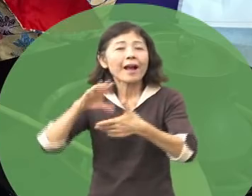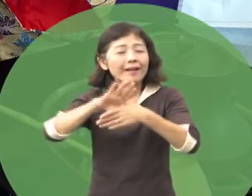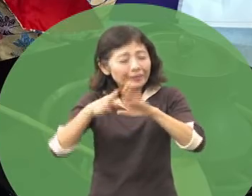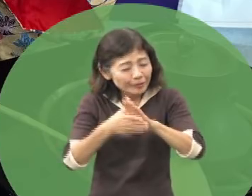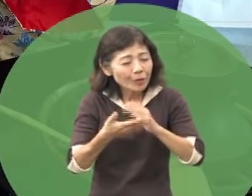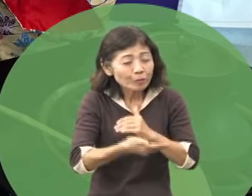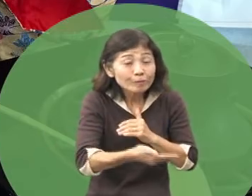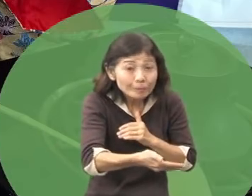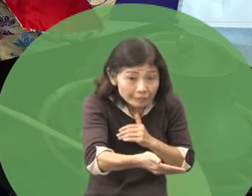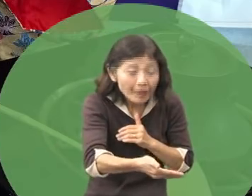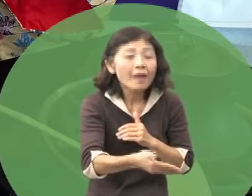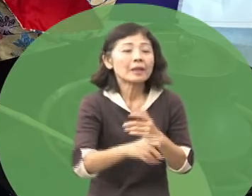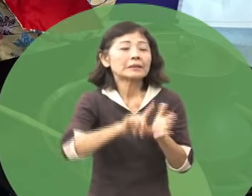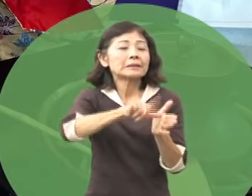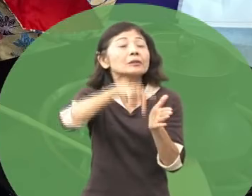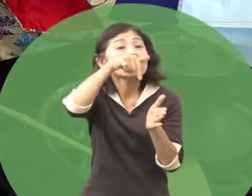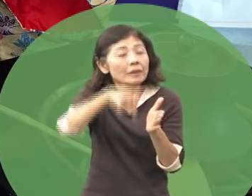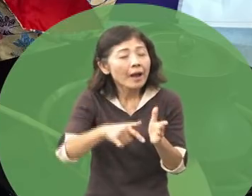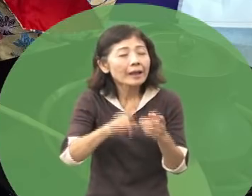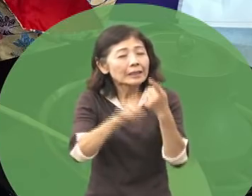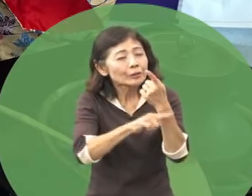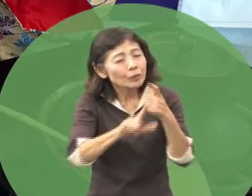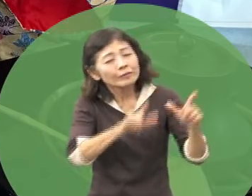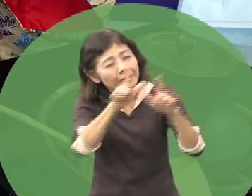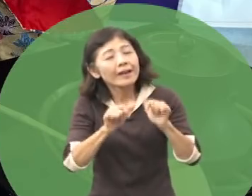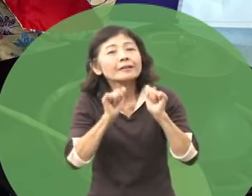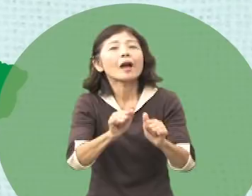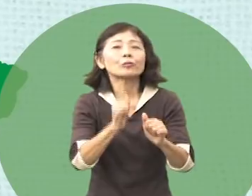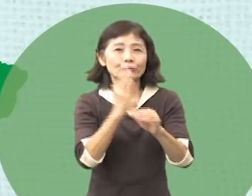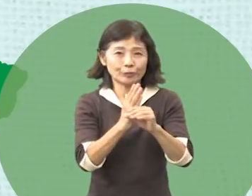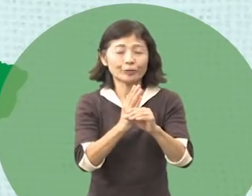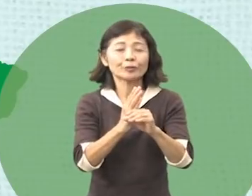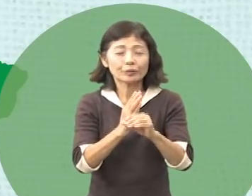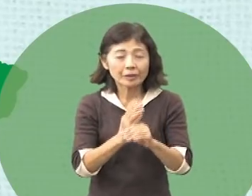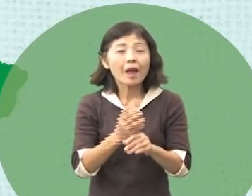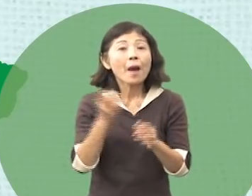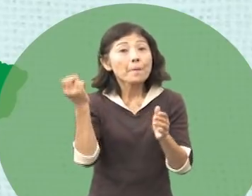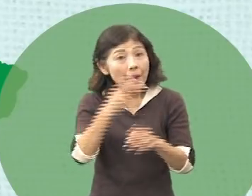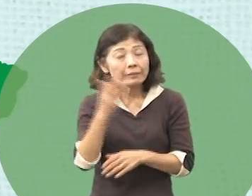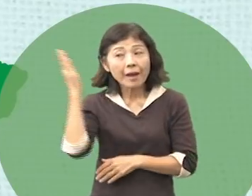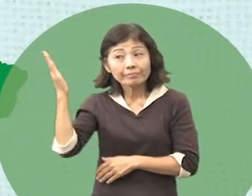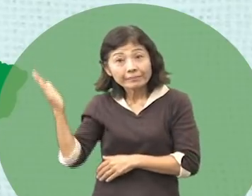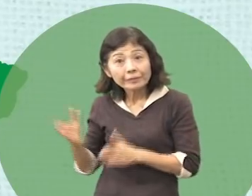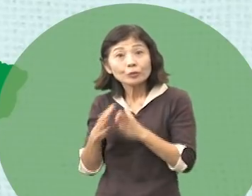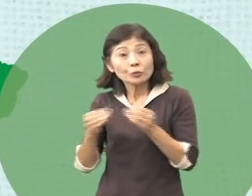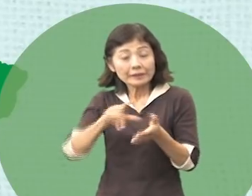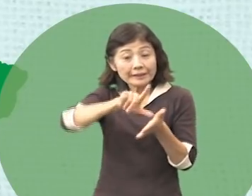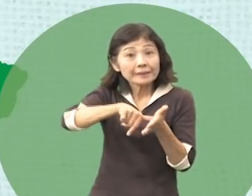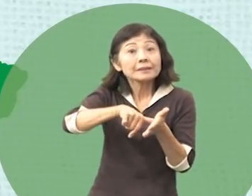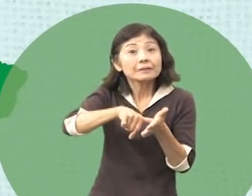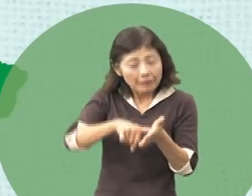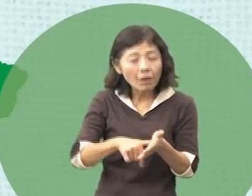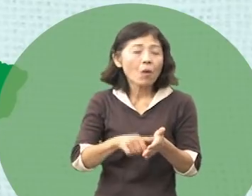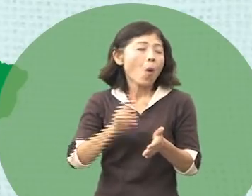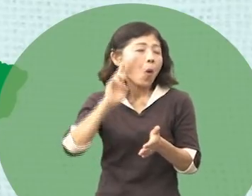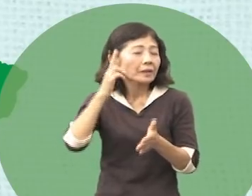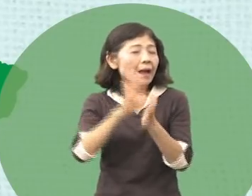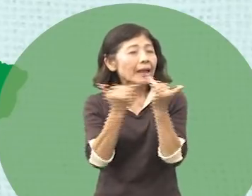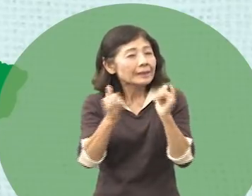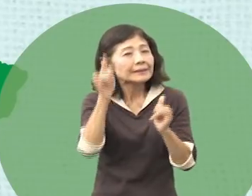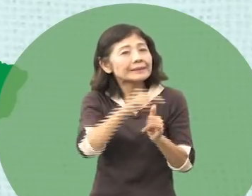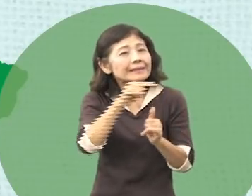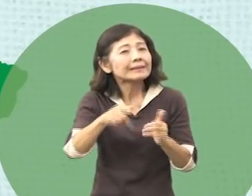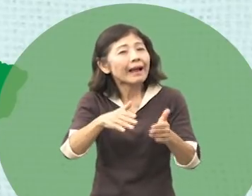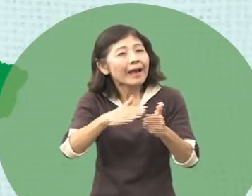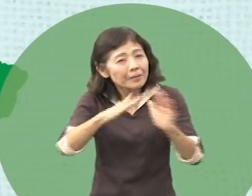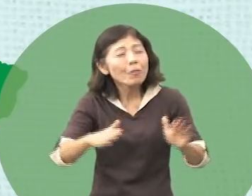域社会の一員として生活しています。またご覧の各国や地域には沖縄県人会も